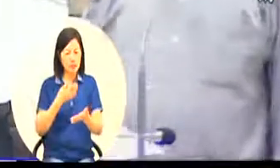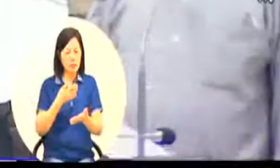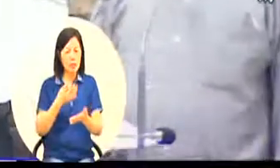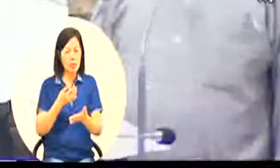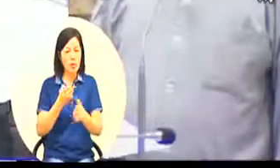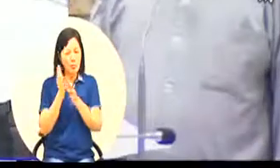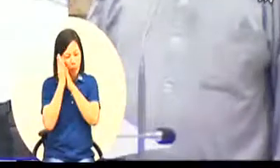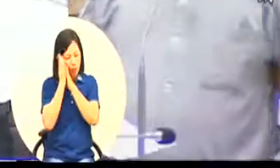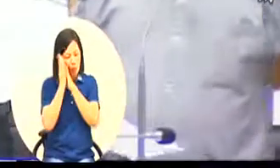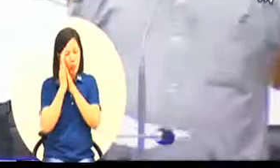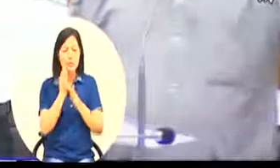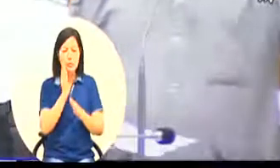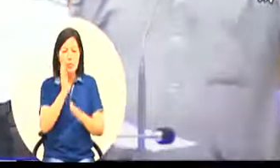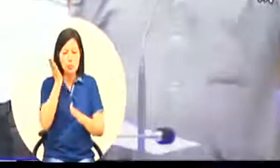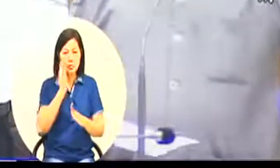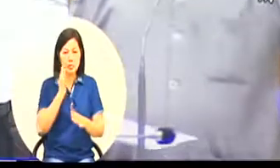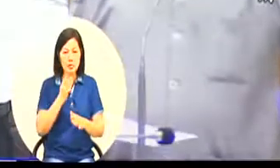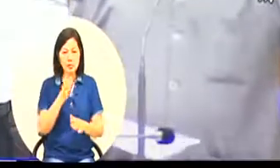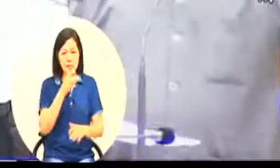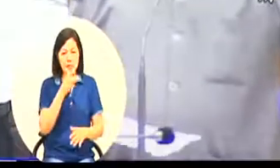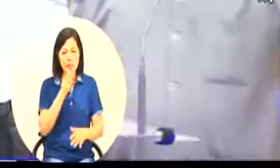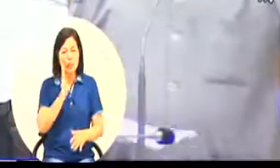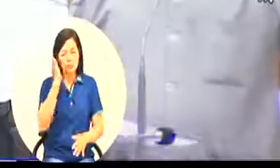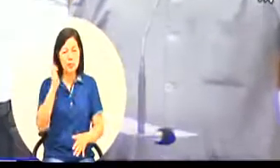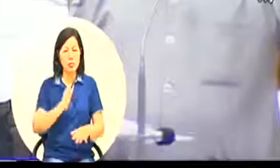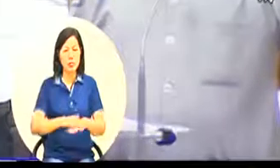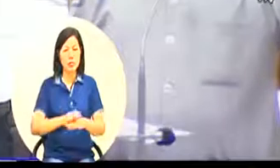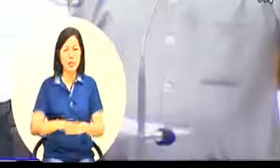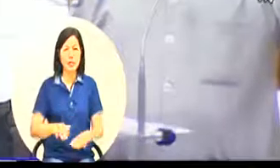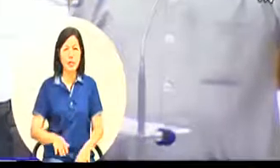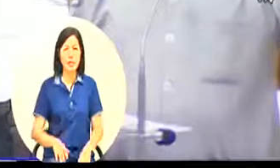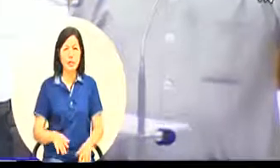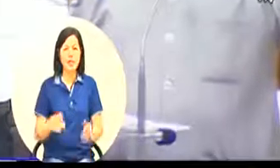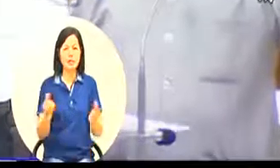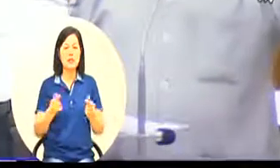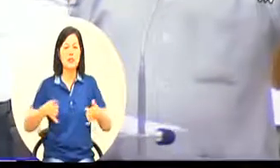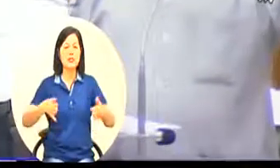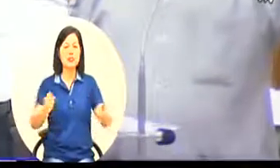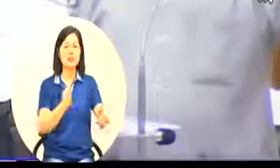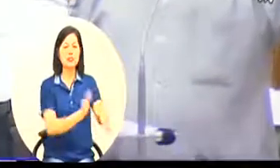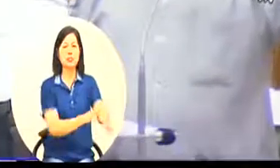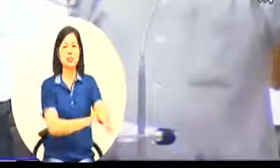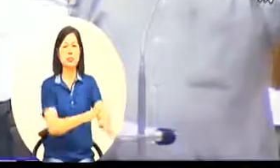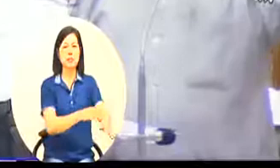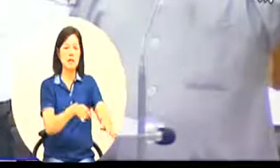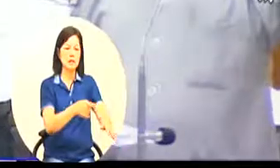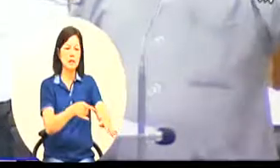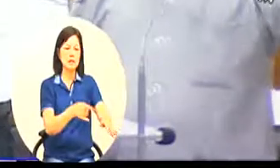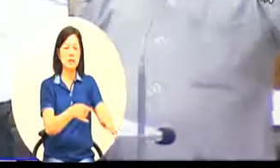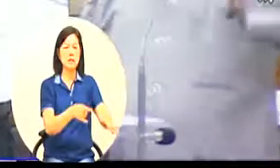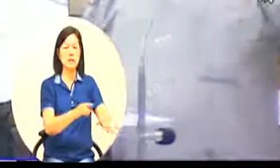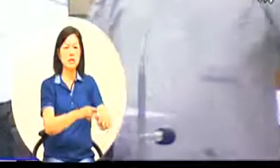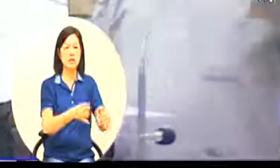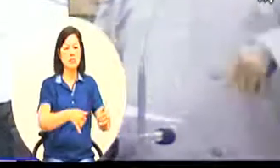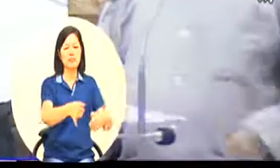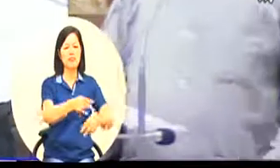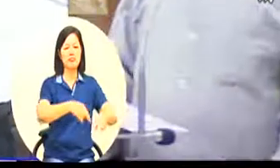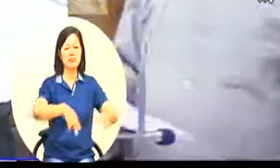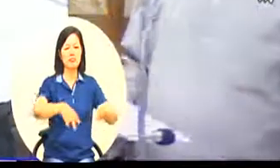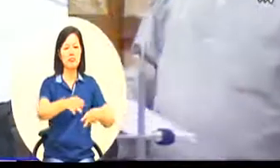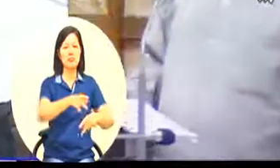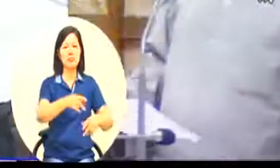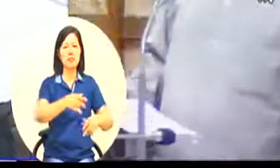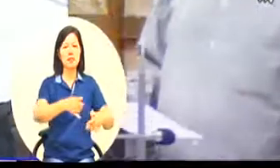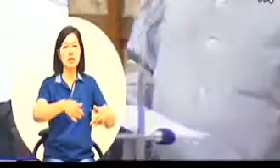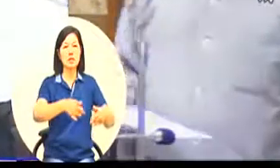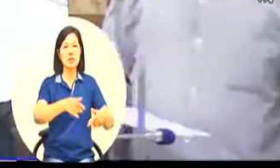讲话真公真公，无哦。路边迄个吼，有那赤身裸体，安尼热热手，迄个无咧讲，就是我地